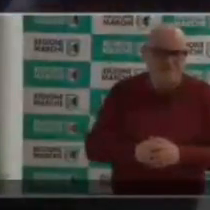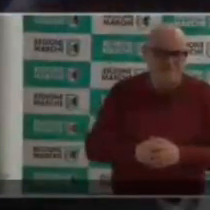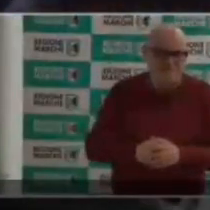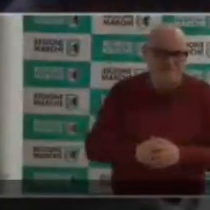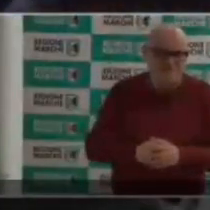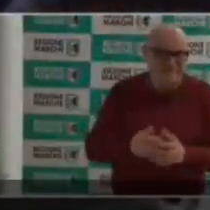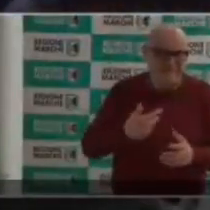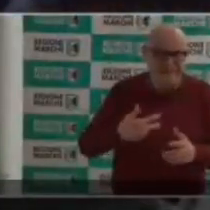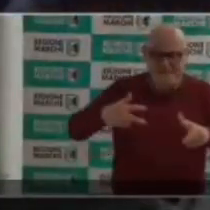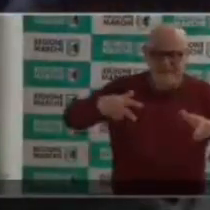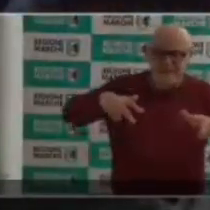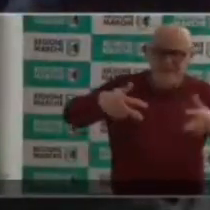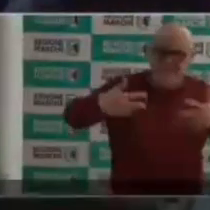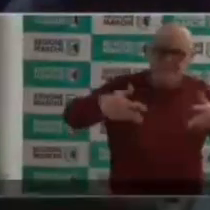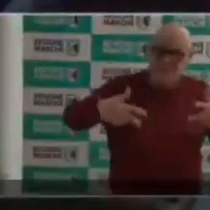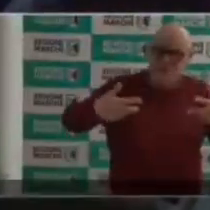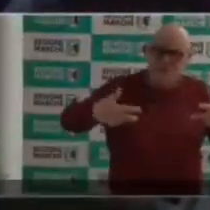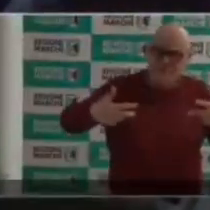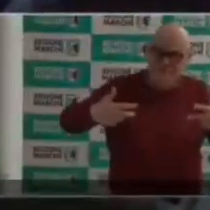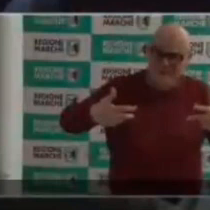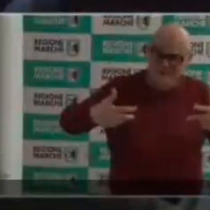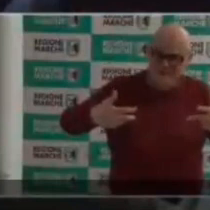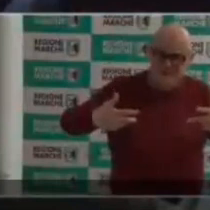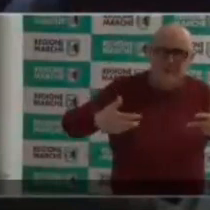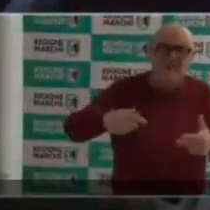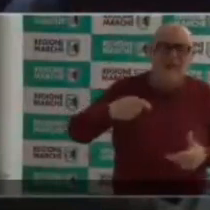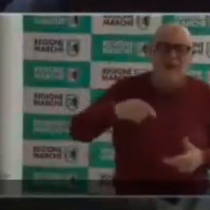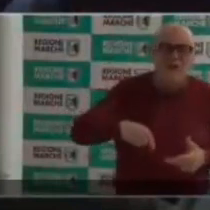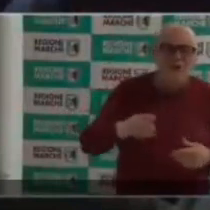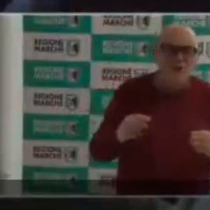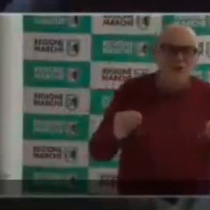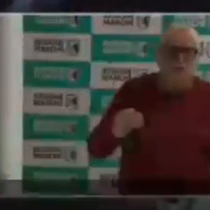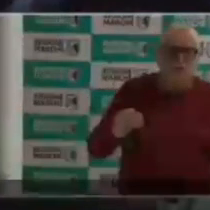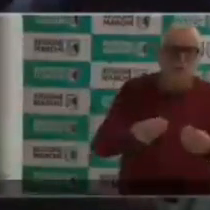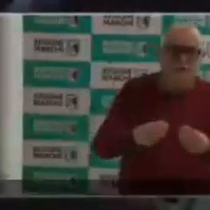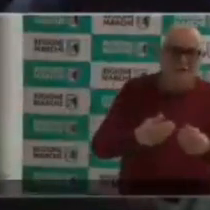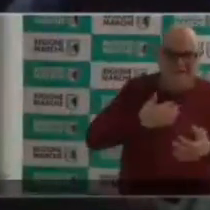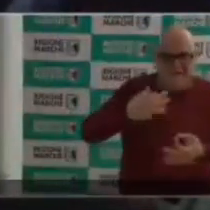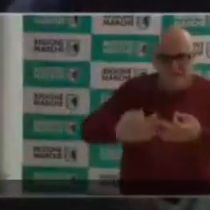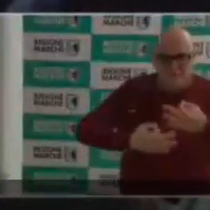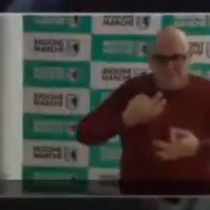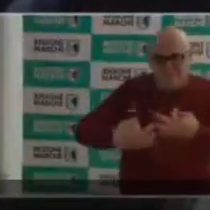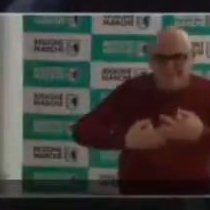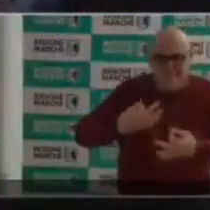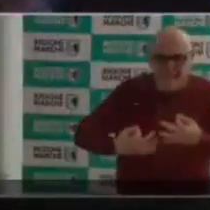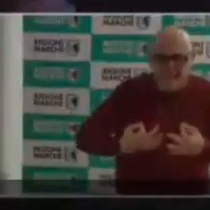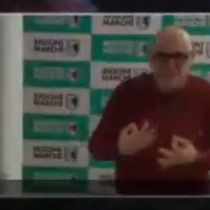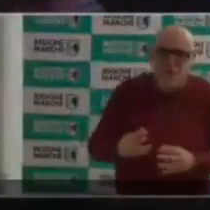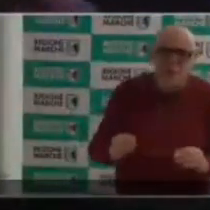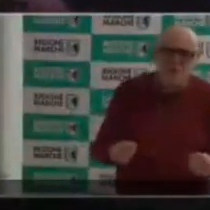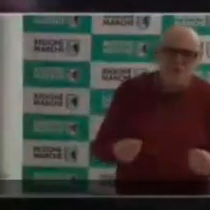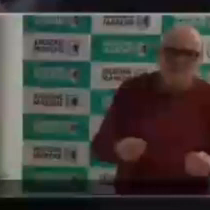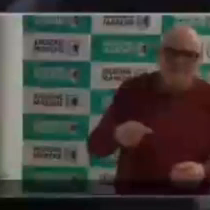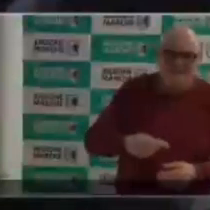in videoconferenza, insomma in streaming, e con questi ragazzi abbiamo un po' spiegato cos'è il progetto e abbiamo fatto comunque